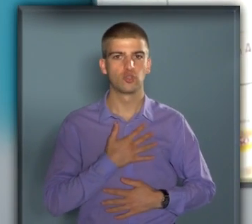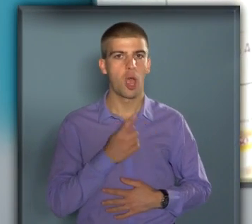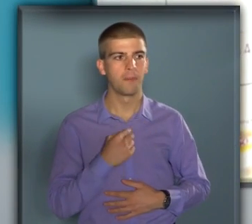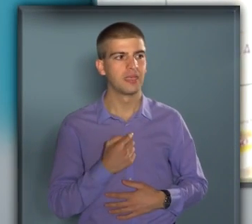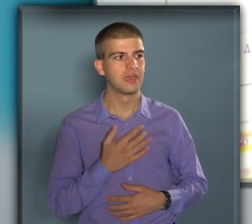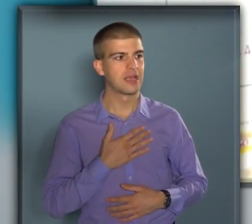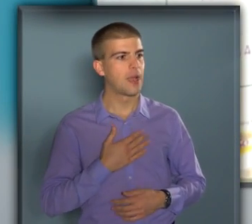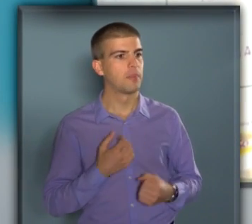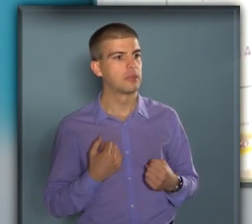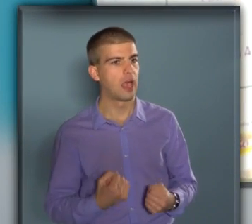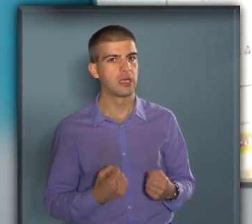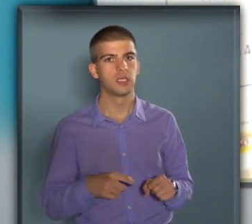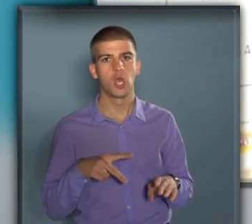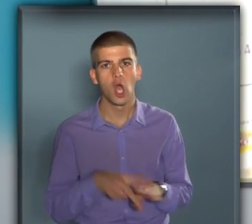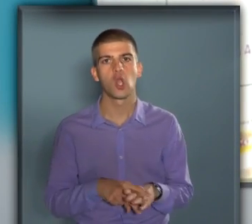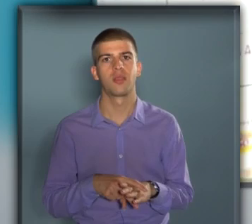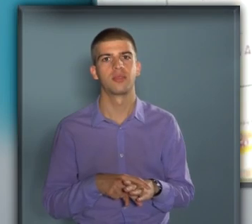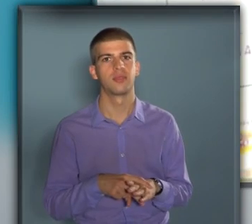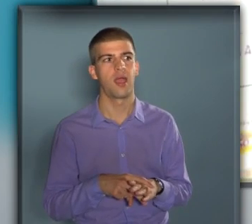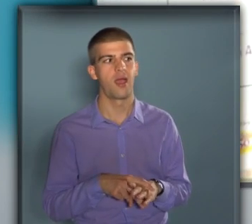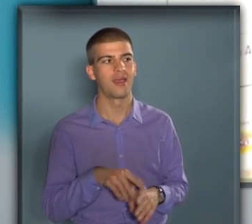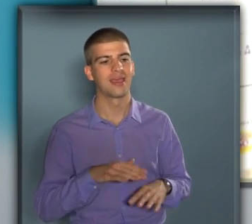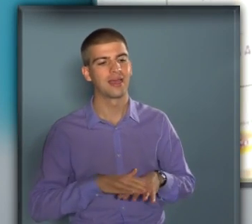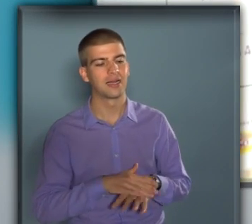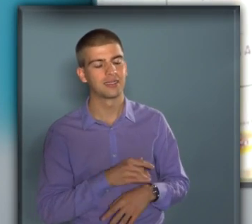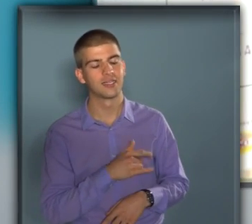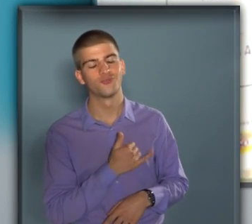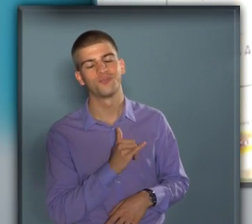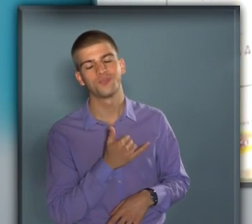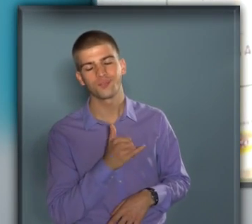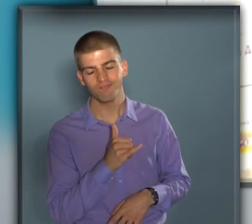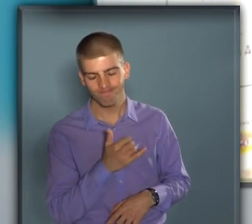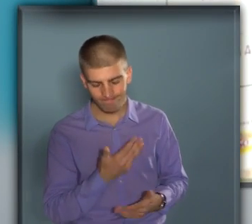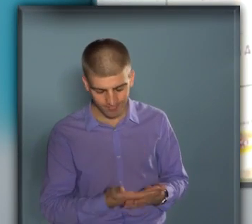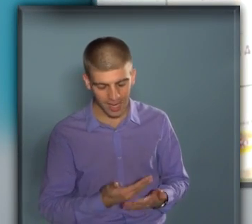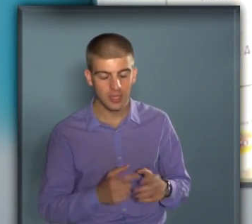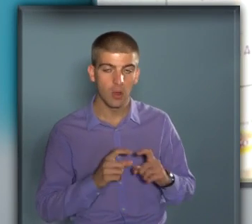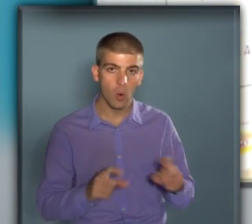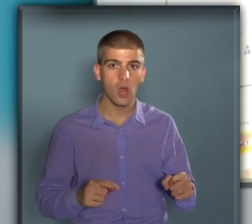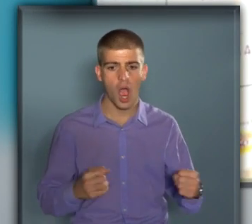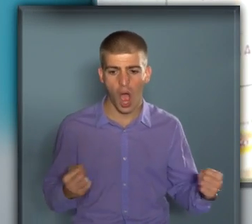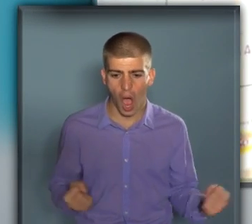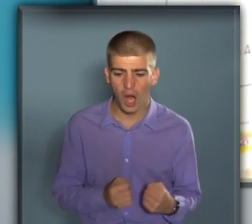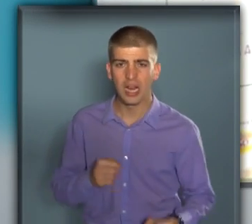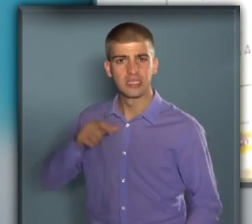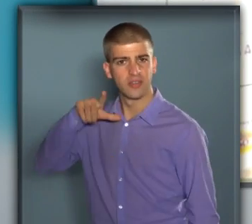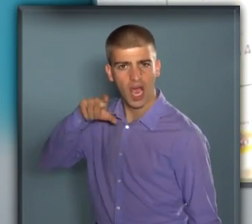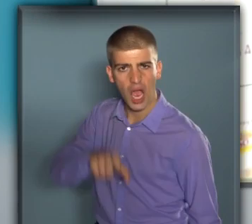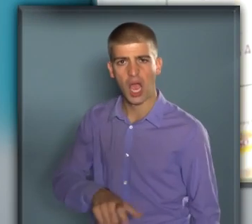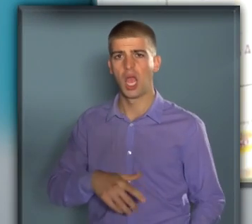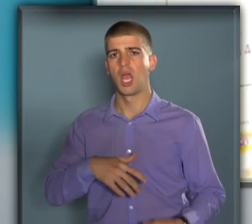bénítanak bizonyos helyzetekbe, és nyilvánvalóan ez az oka annak, hogy esetleg agresszíven